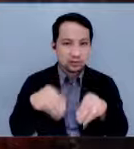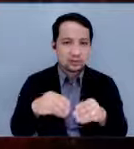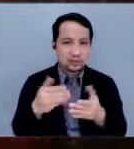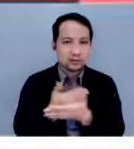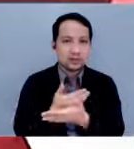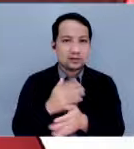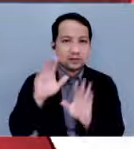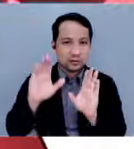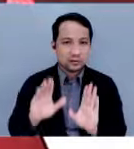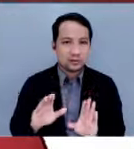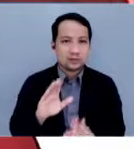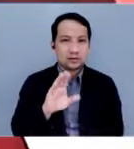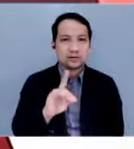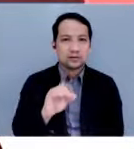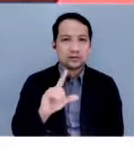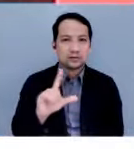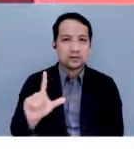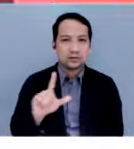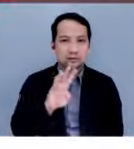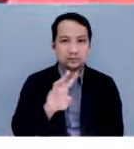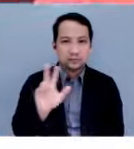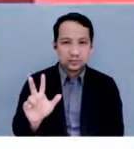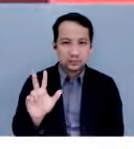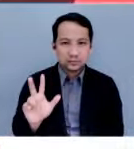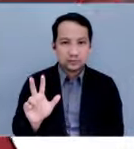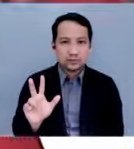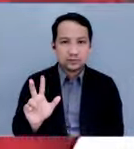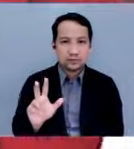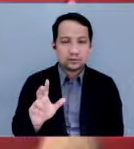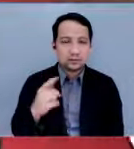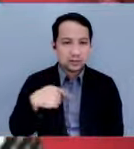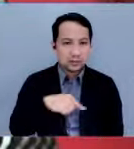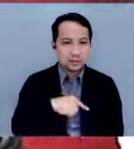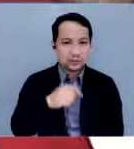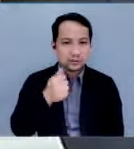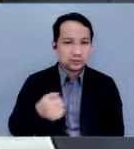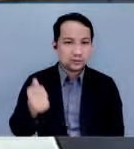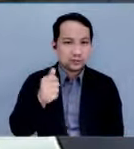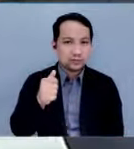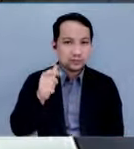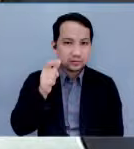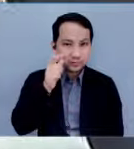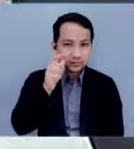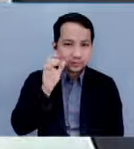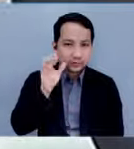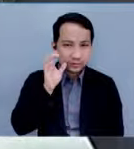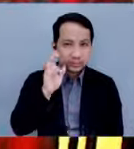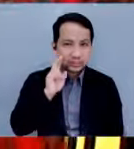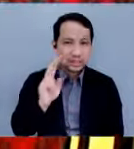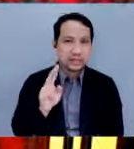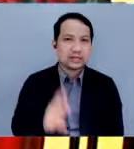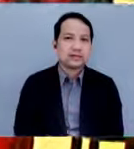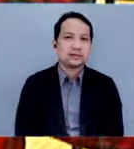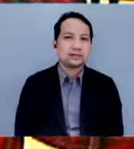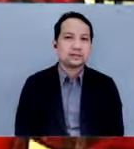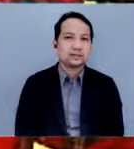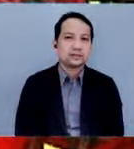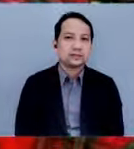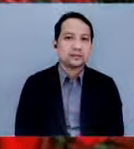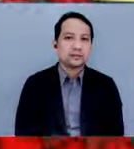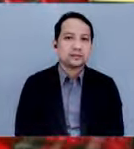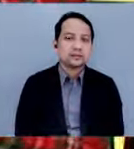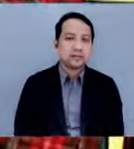ang Budol Alert, 4:30 po ng hapon, hosted by our News 5 Chief, Ms. Lucy Cruz Valdez.